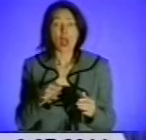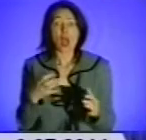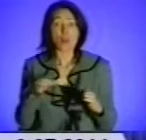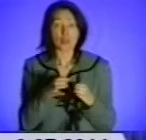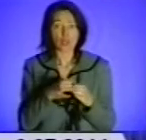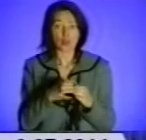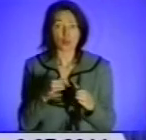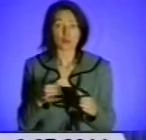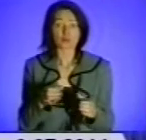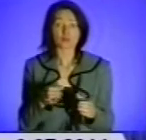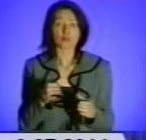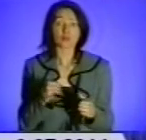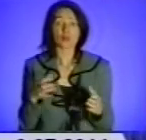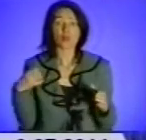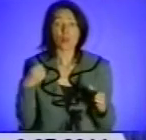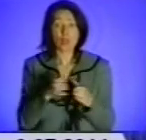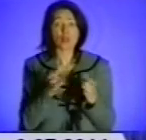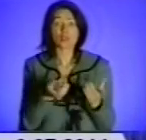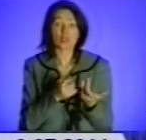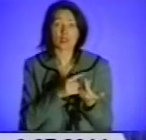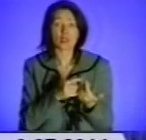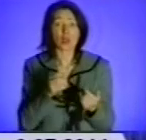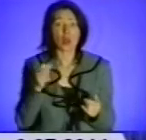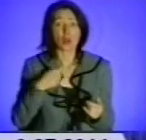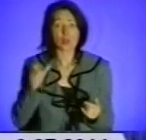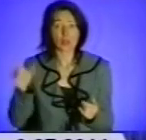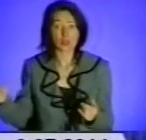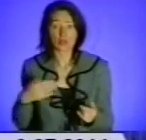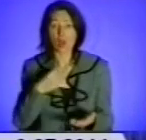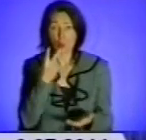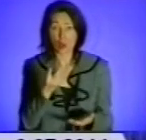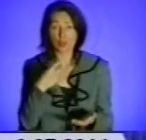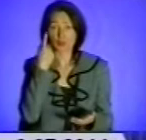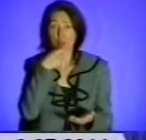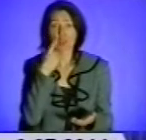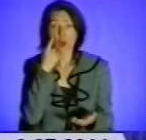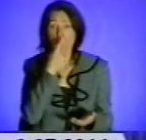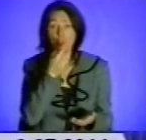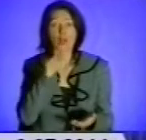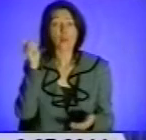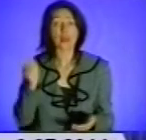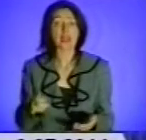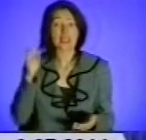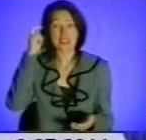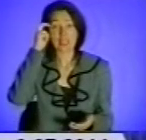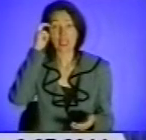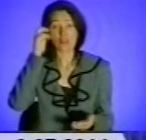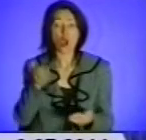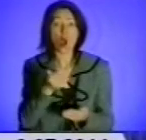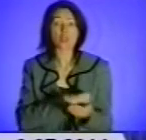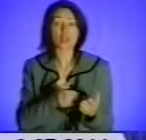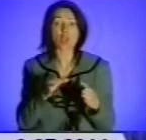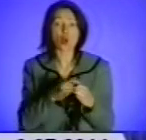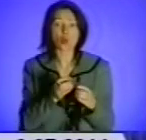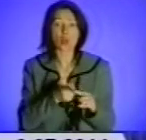300 бійців. От я бачив на власні очі, як приїхали з Києва там от остання група, яка під